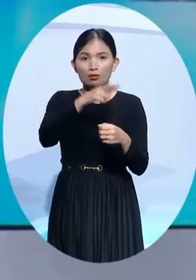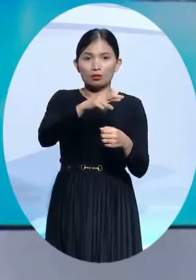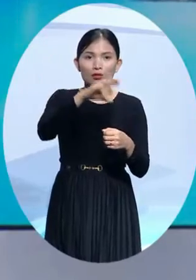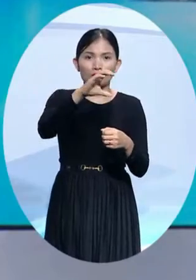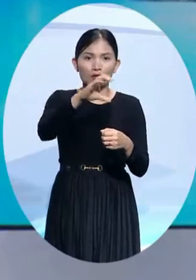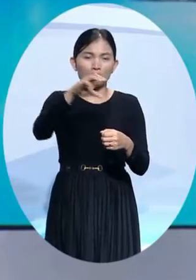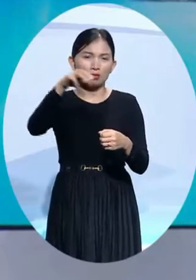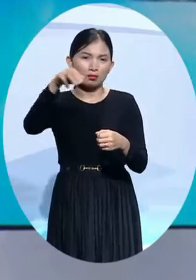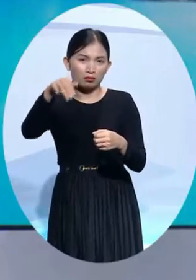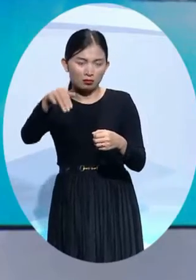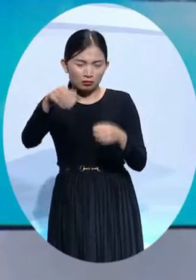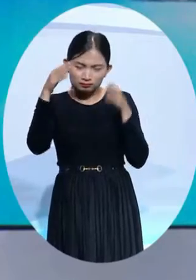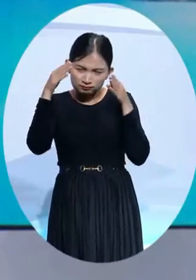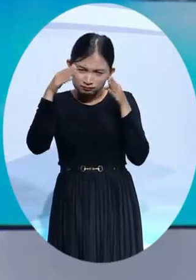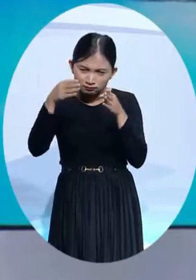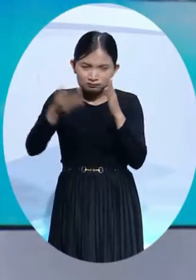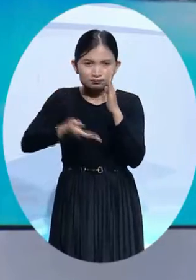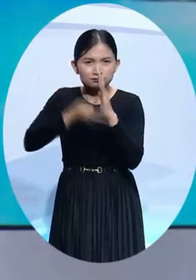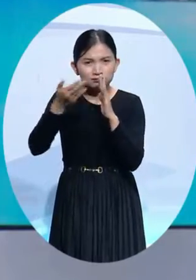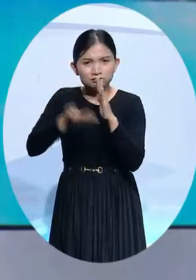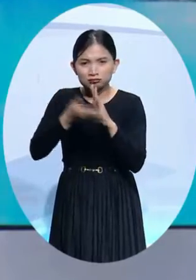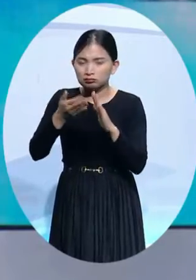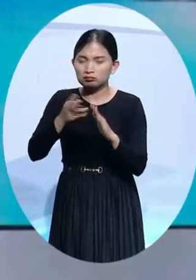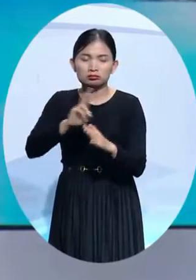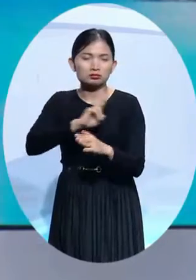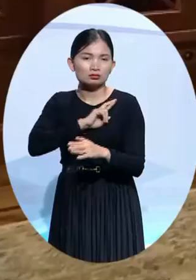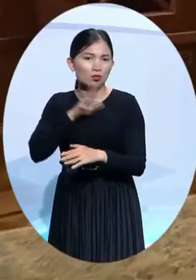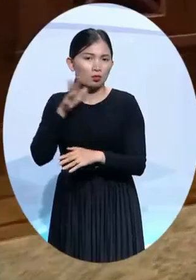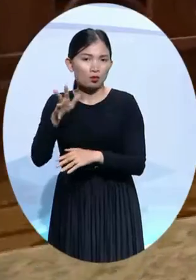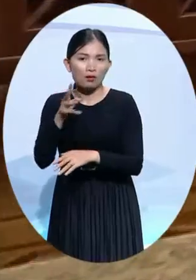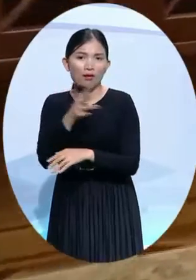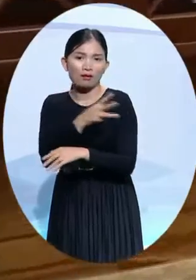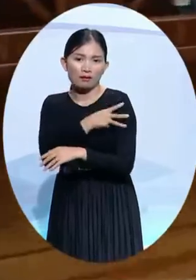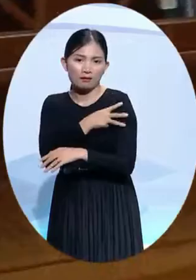vào việc xây dựng trạm không gian riêng của nước này.